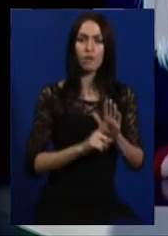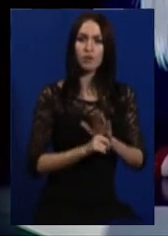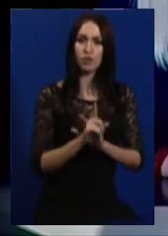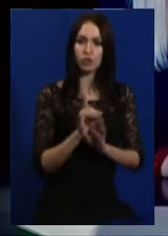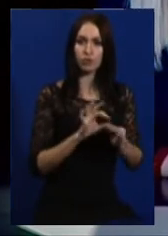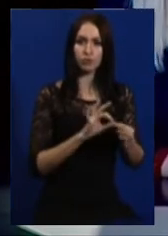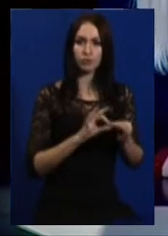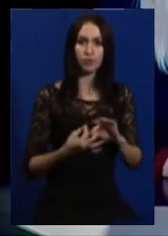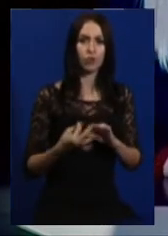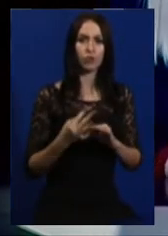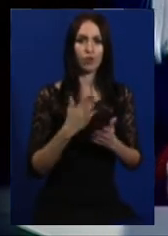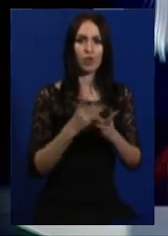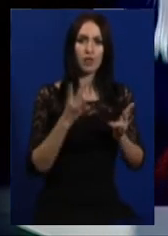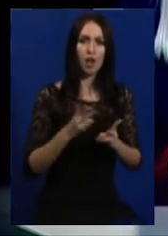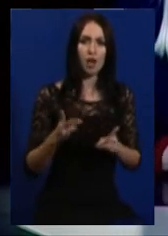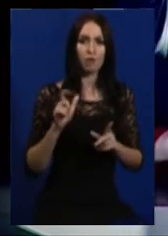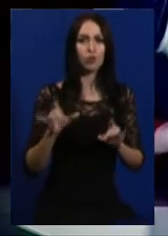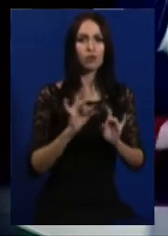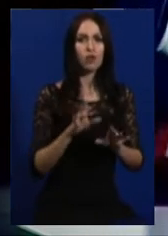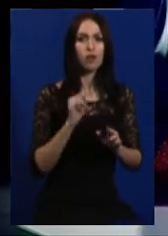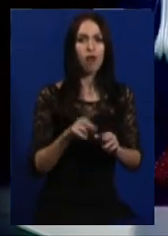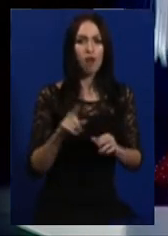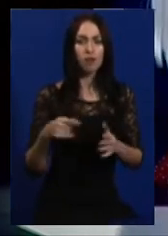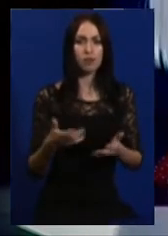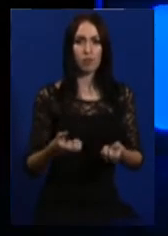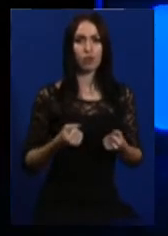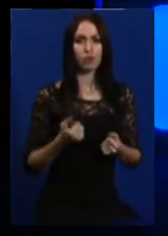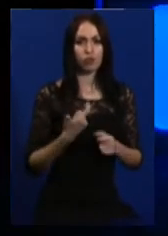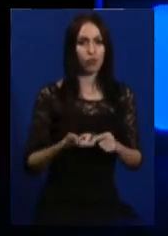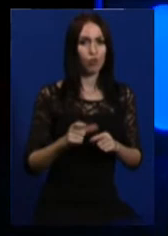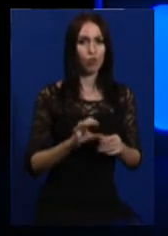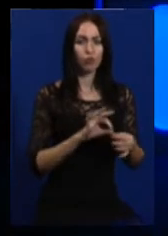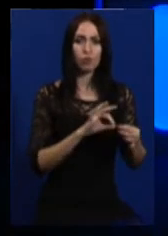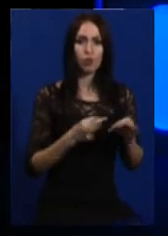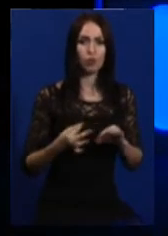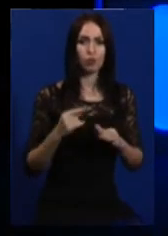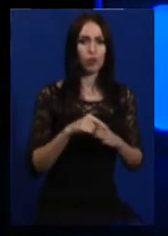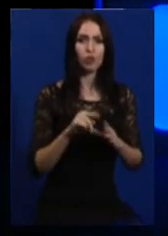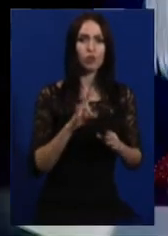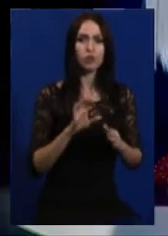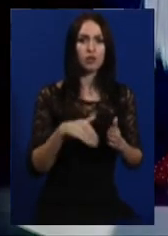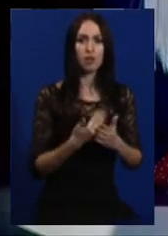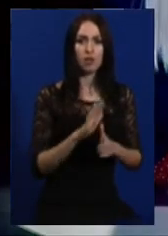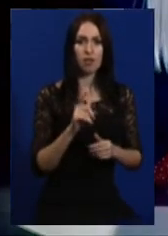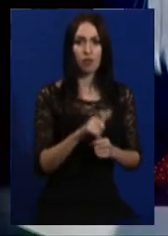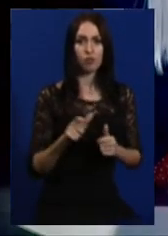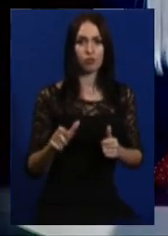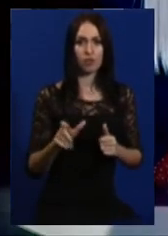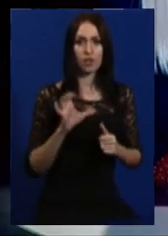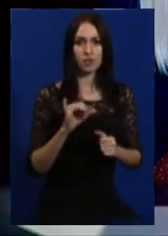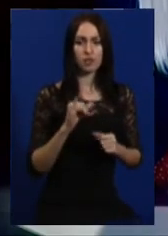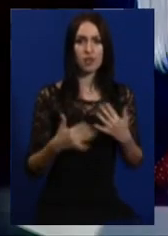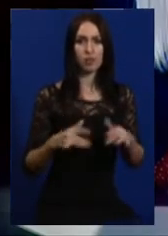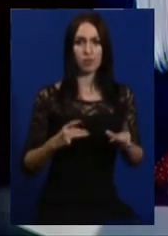возвышении травмы и распродать я кланы некоторые милые дуже детально так то не для людей здесь кнопку манер вам у